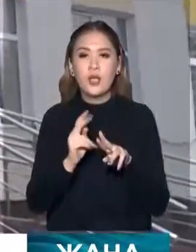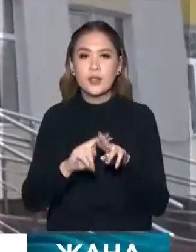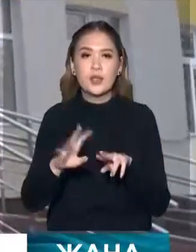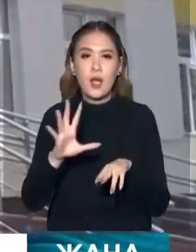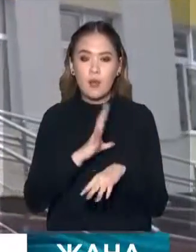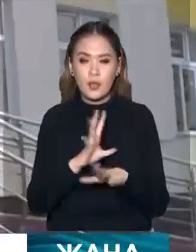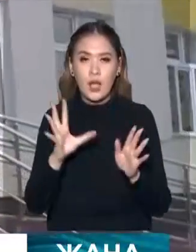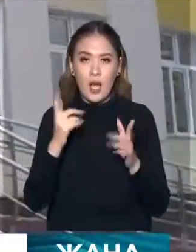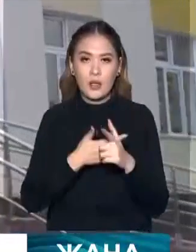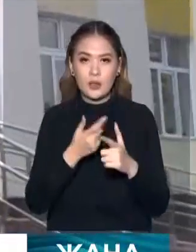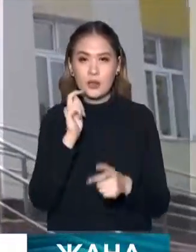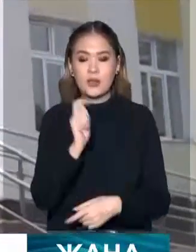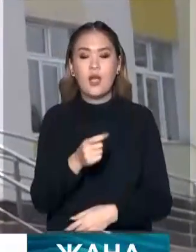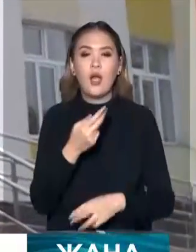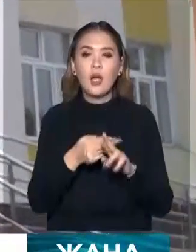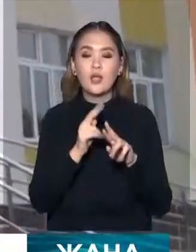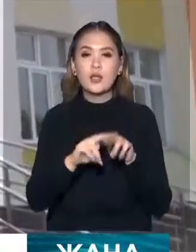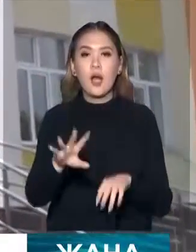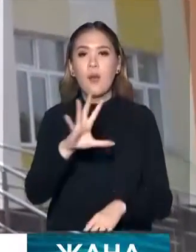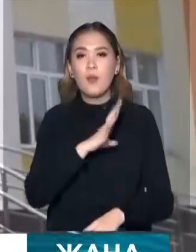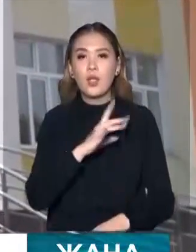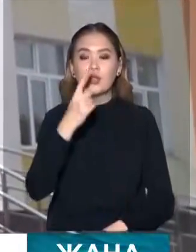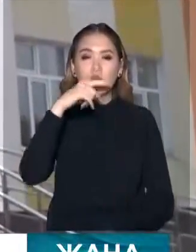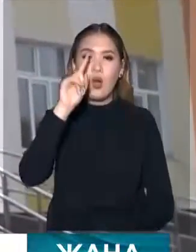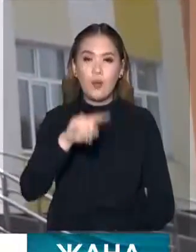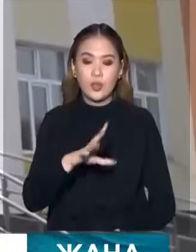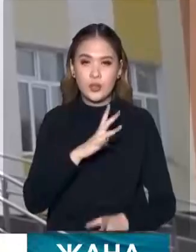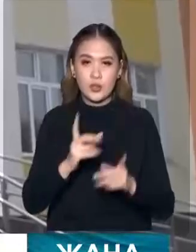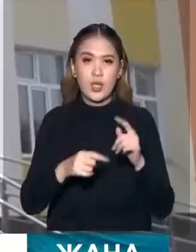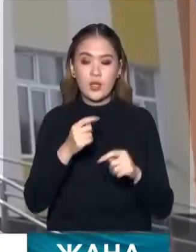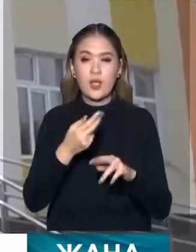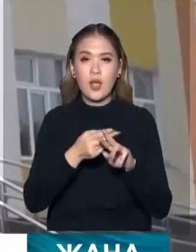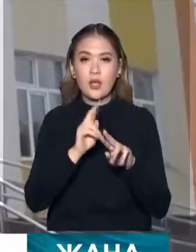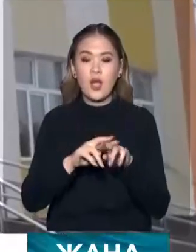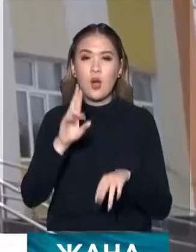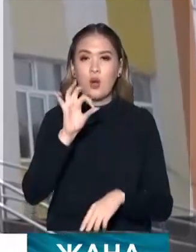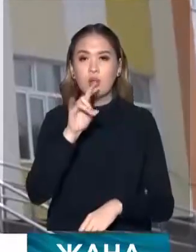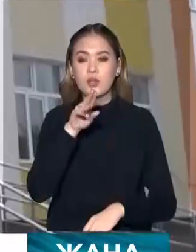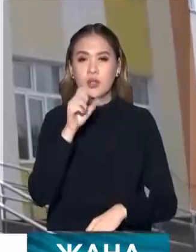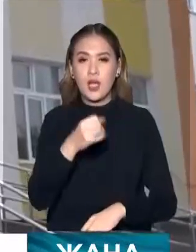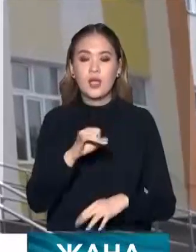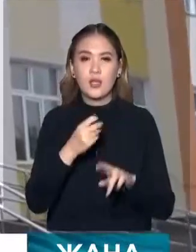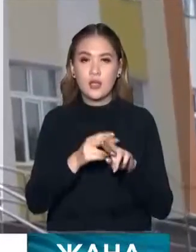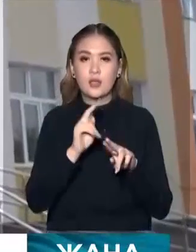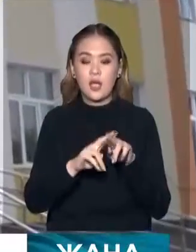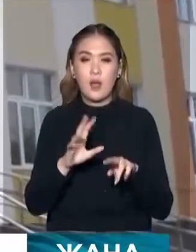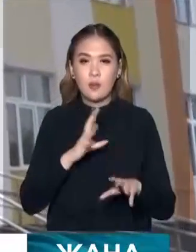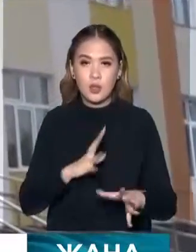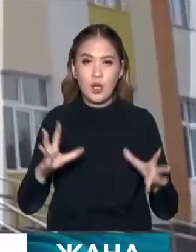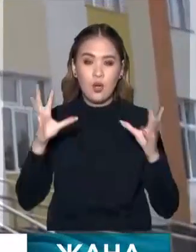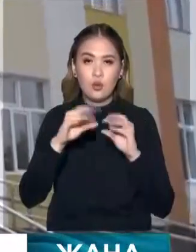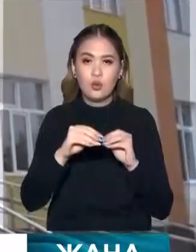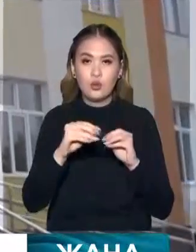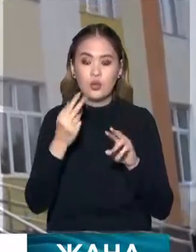аты берілді. Бұған дейін бұл білім ошақтары нөмірмен аталып келген болатын. Осылайша қордайлықтар өр тұлғаларымыздың өнегелі